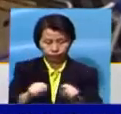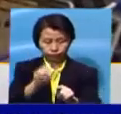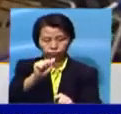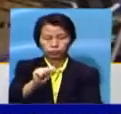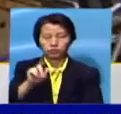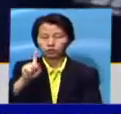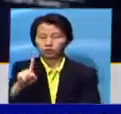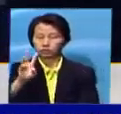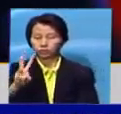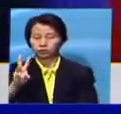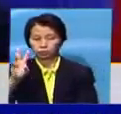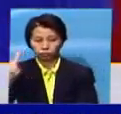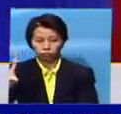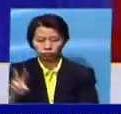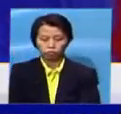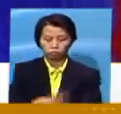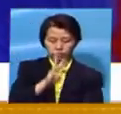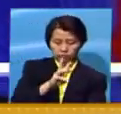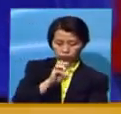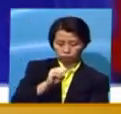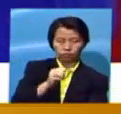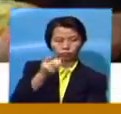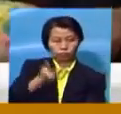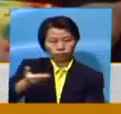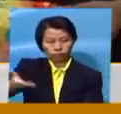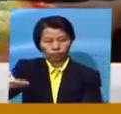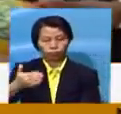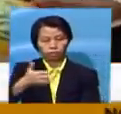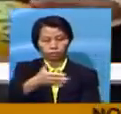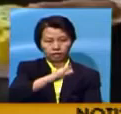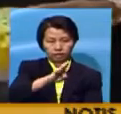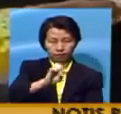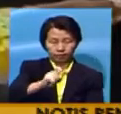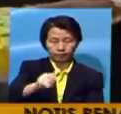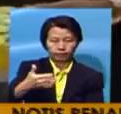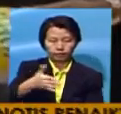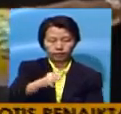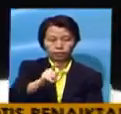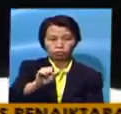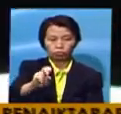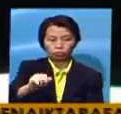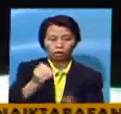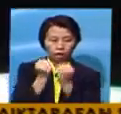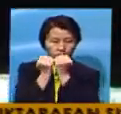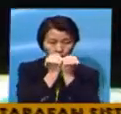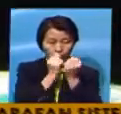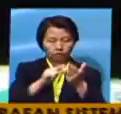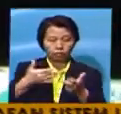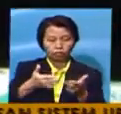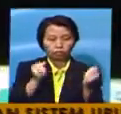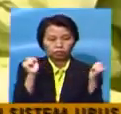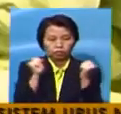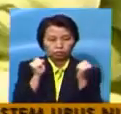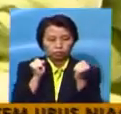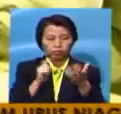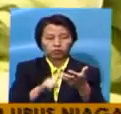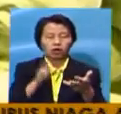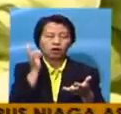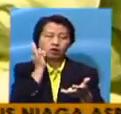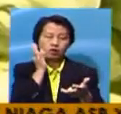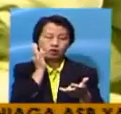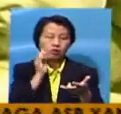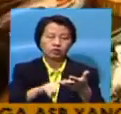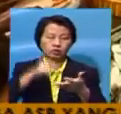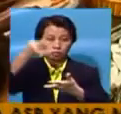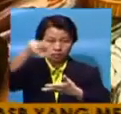A12 antara 60 item makanan itu termasuk ikan belut ikan Todak jagung sayuran sejuk beku buah-buahan